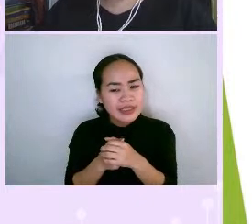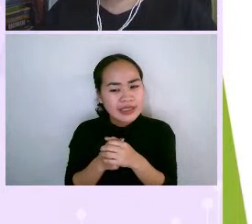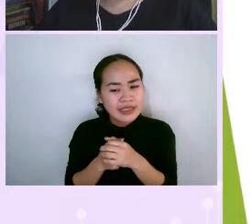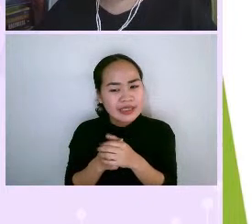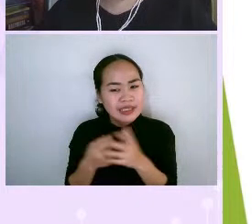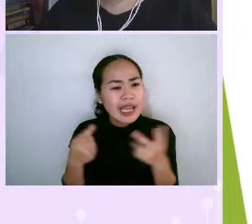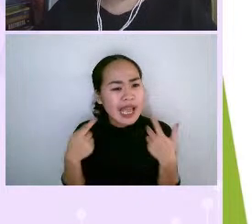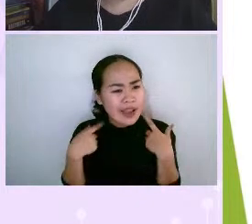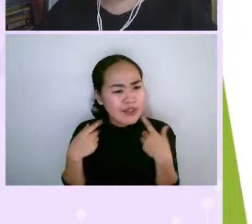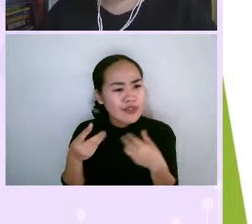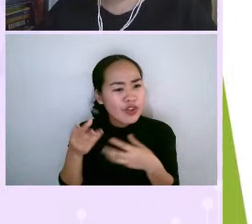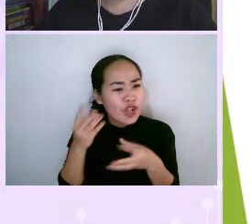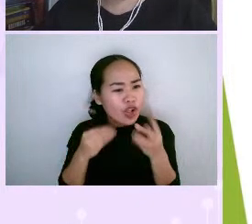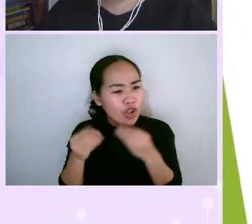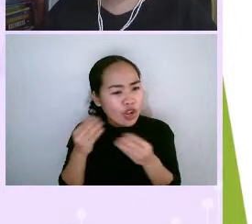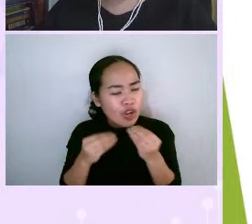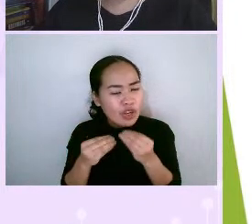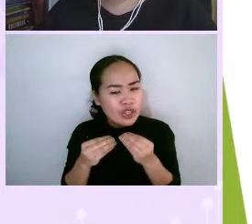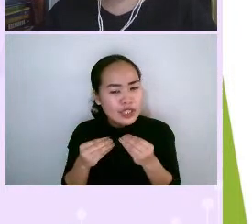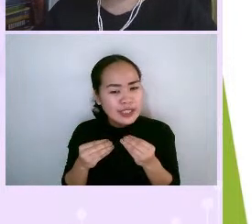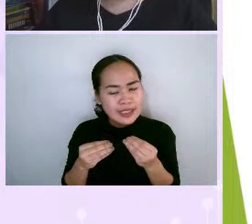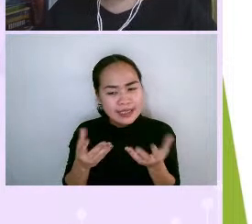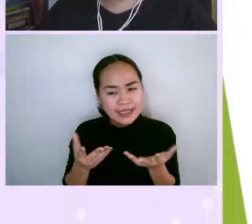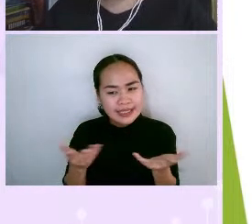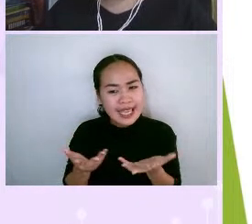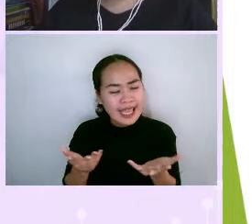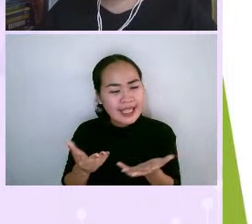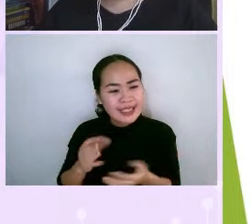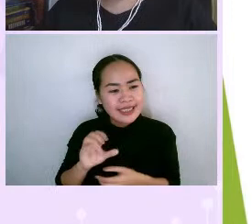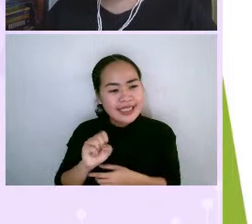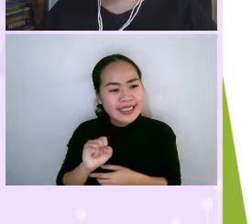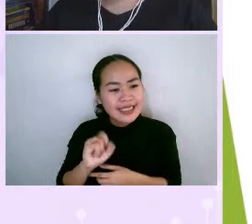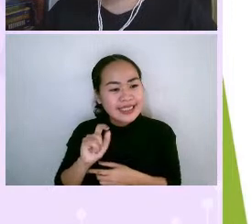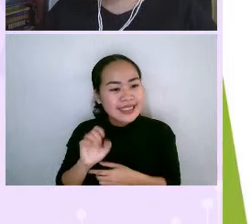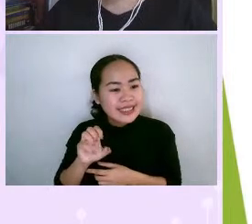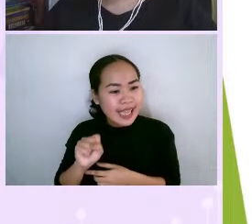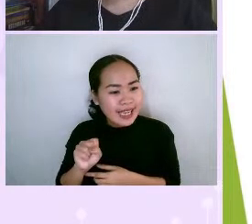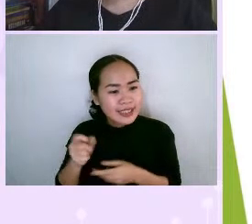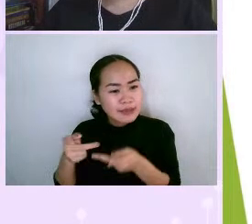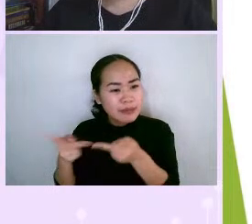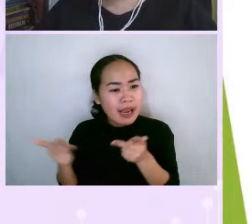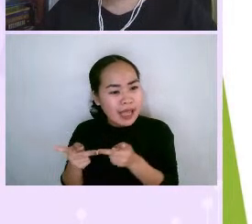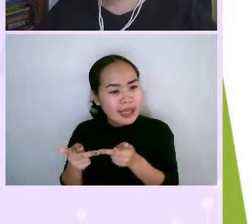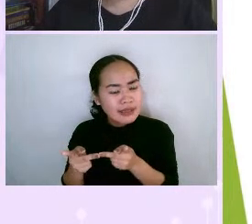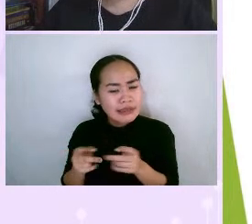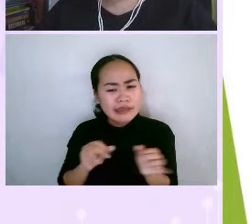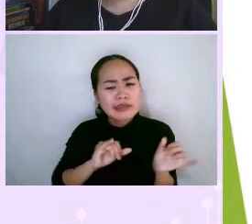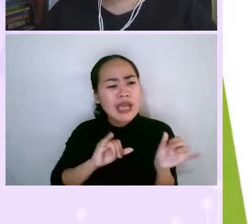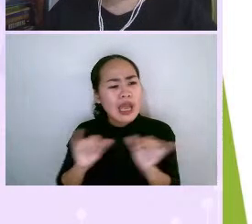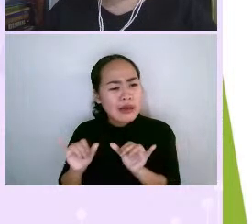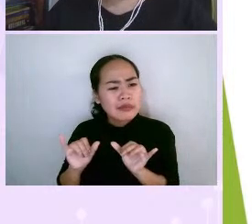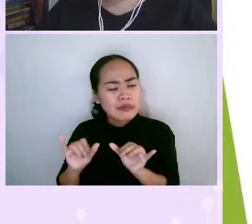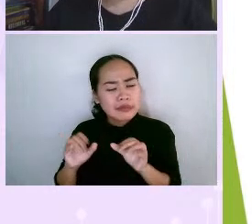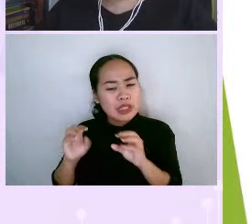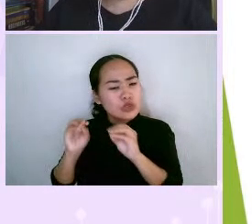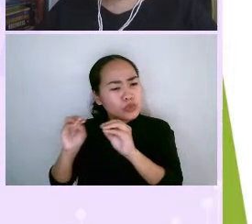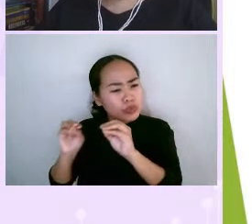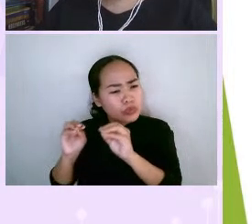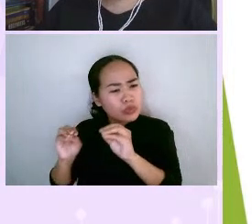learning sites, yung kanilang farm nagiging eskwelahan ng mga kapwa farmers din at sila po yung